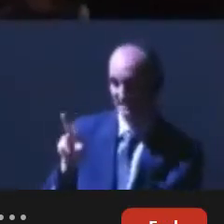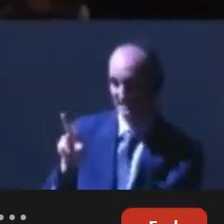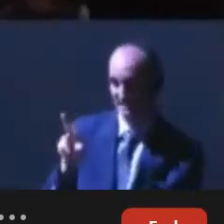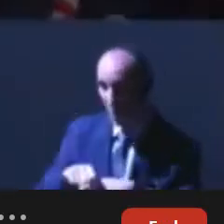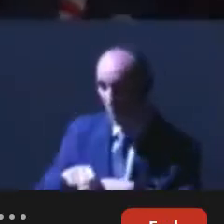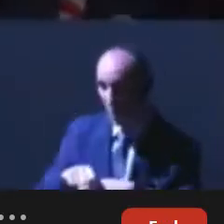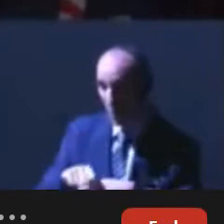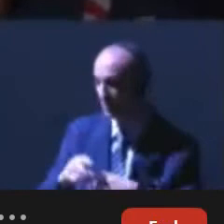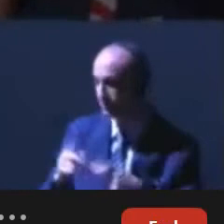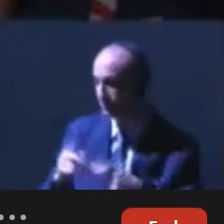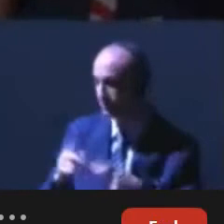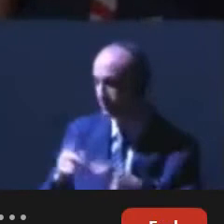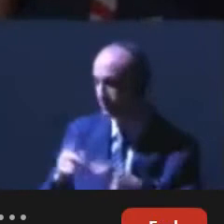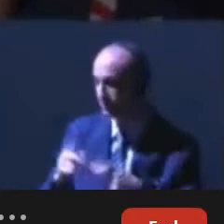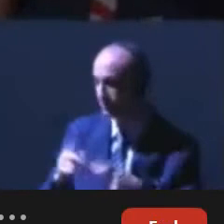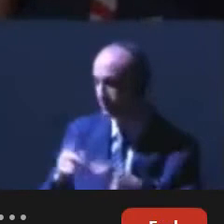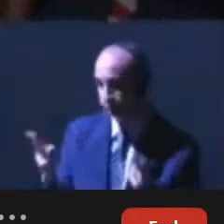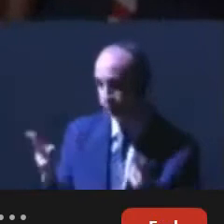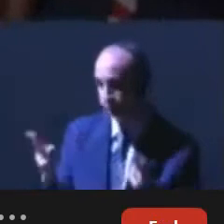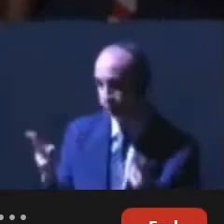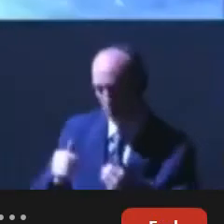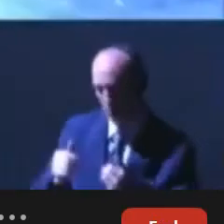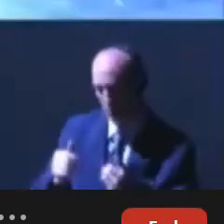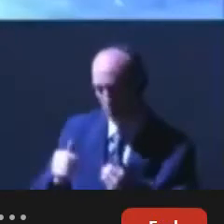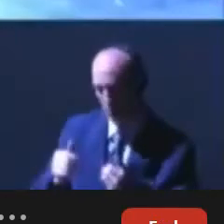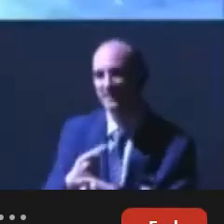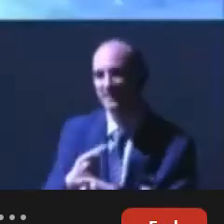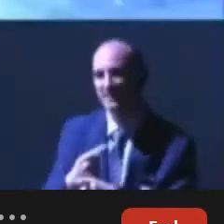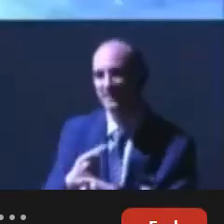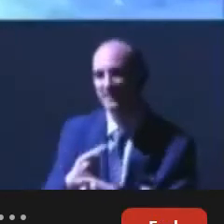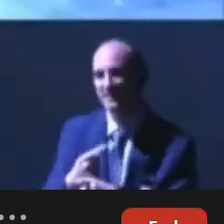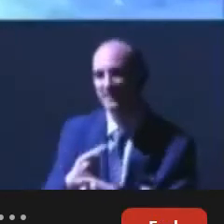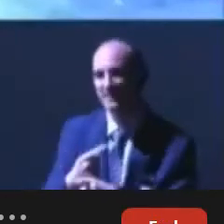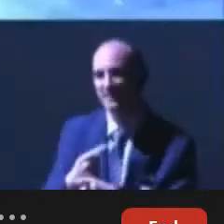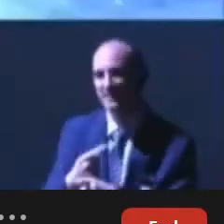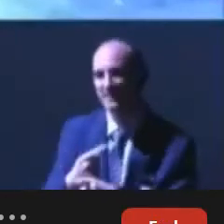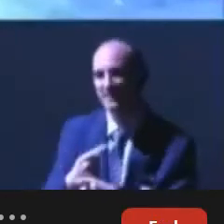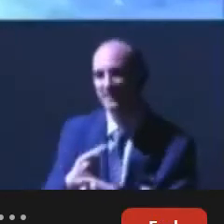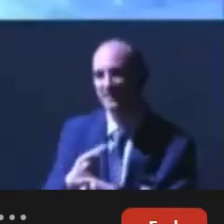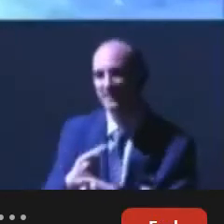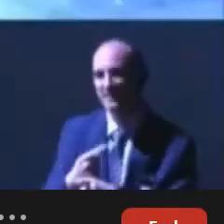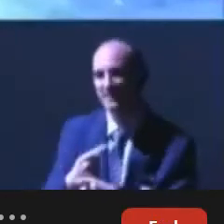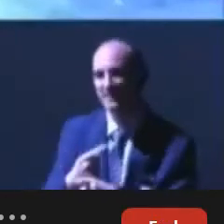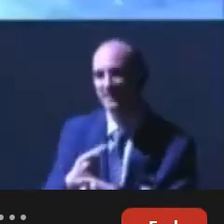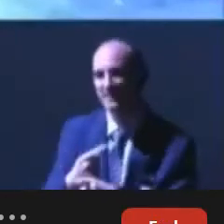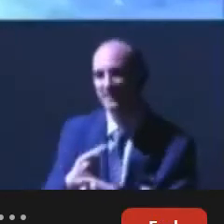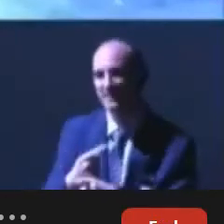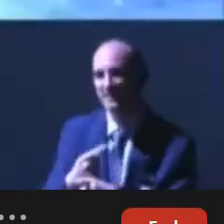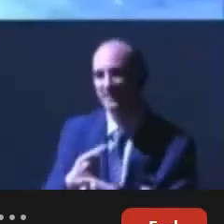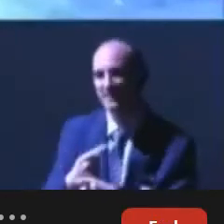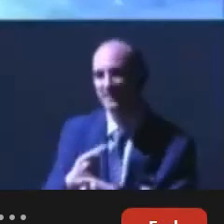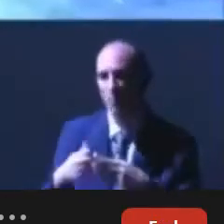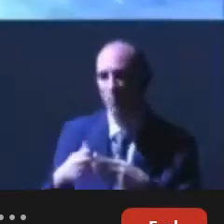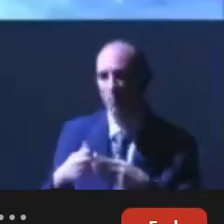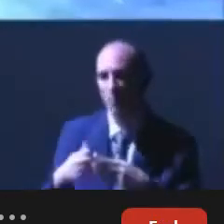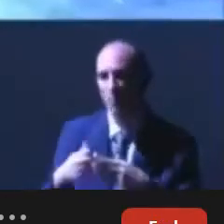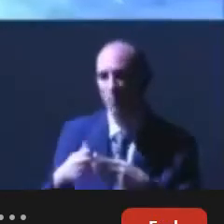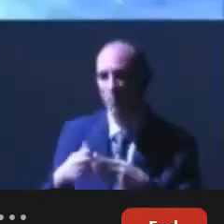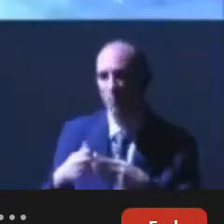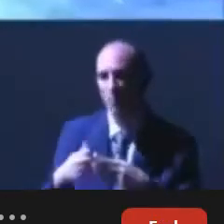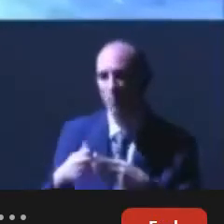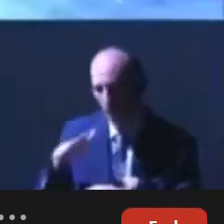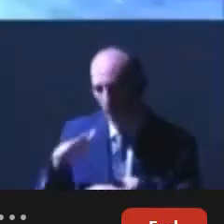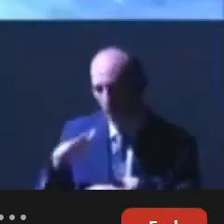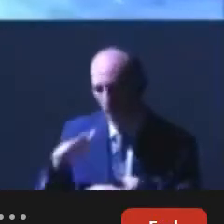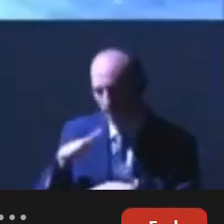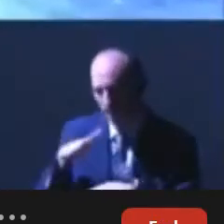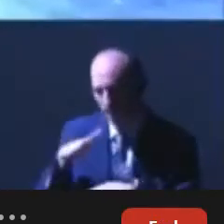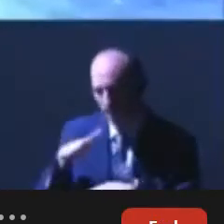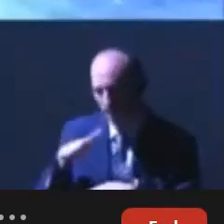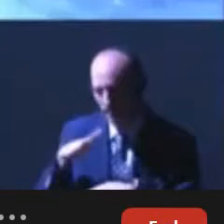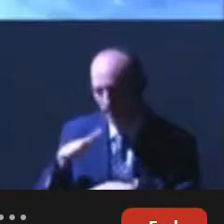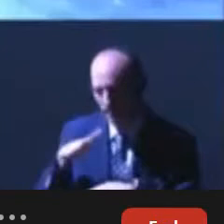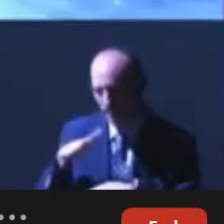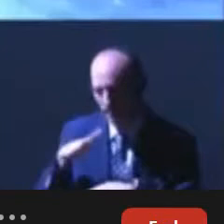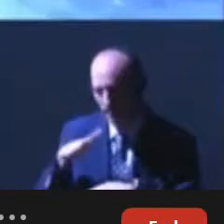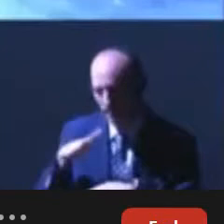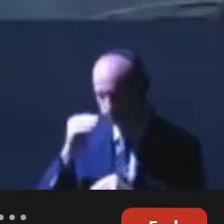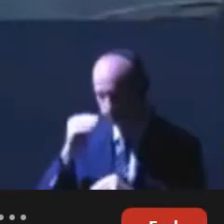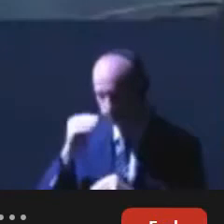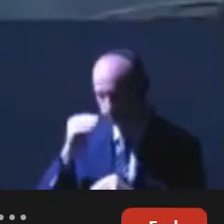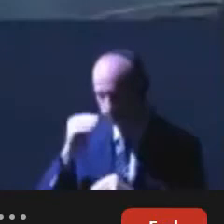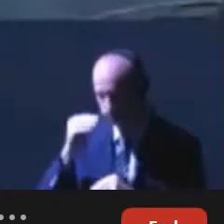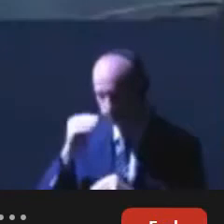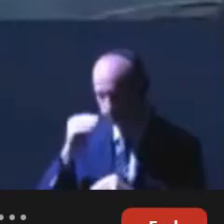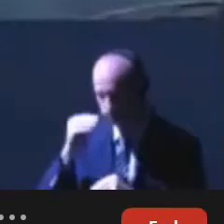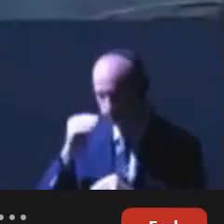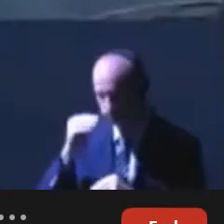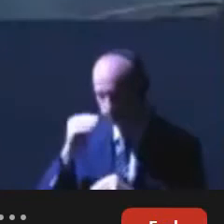chúng ta làm được cái đấy, nếu mà chúng ta thống nhất, nếu mà chúng ta phải luôn học, luôn luôn phải nâng cấp cái kiến thức, nhận được các cái kiến thức mới, hiểu được